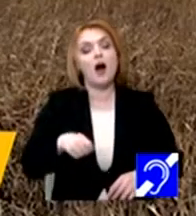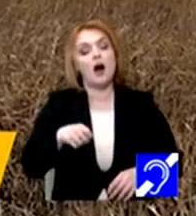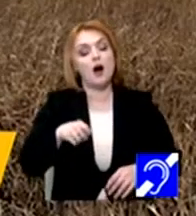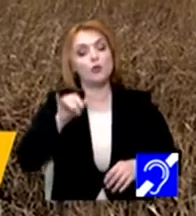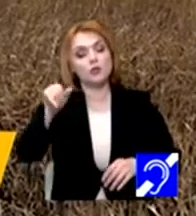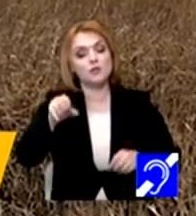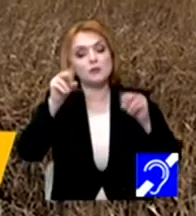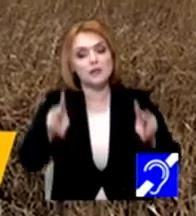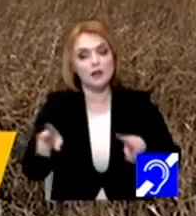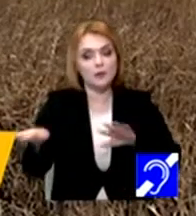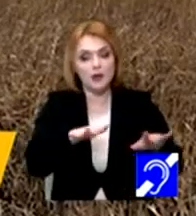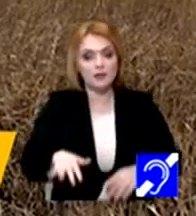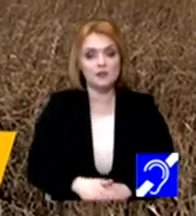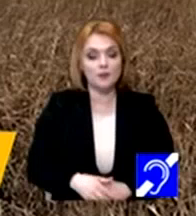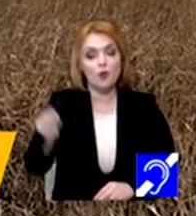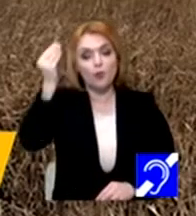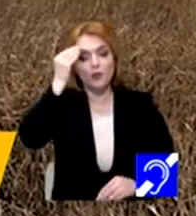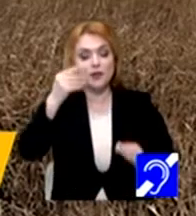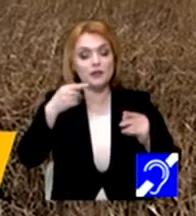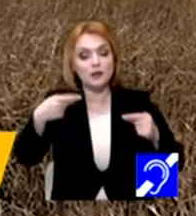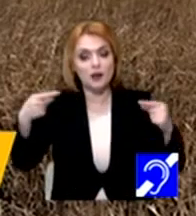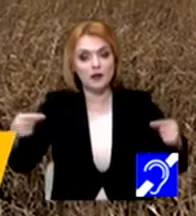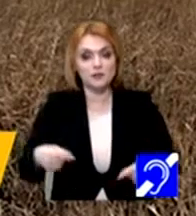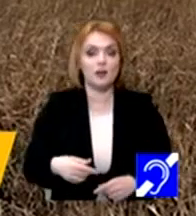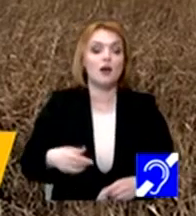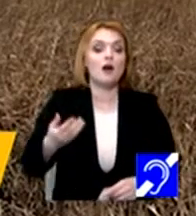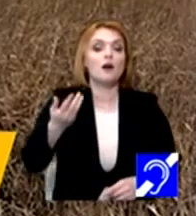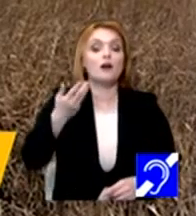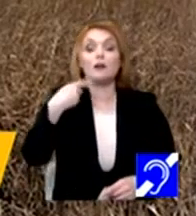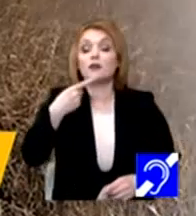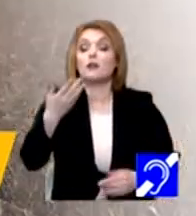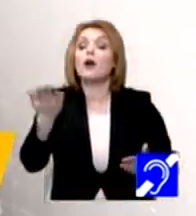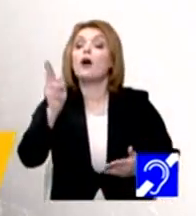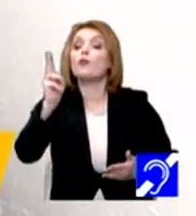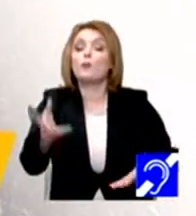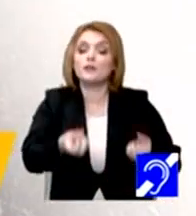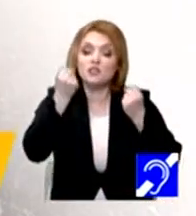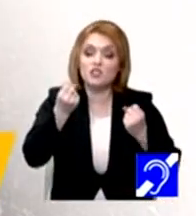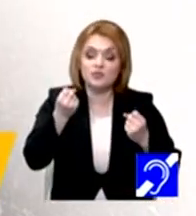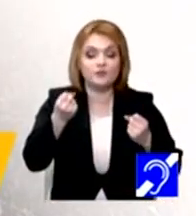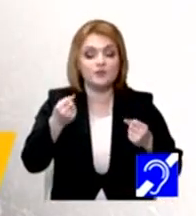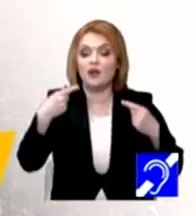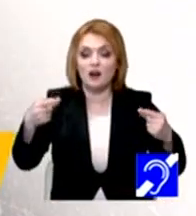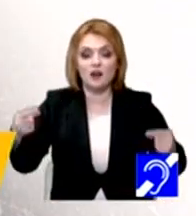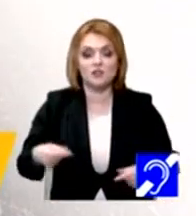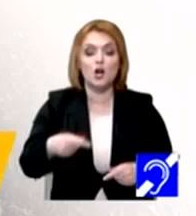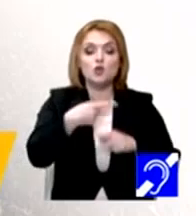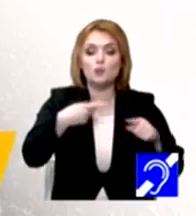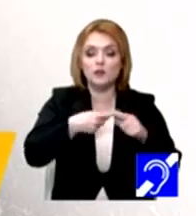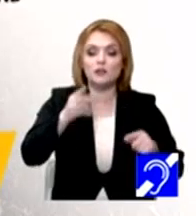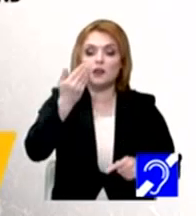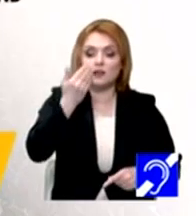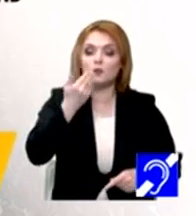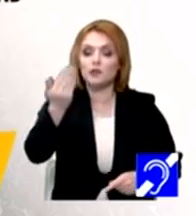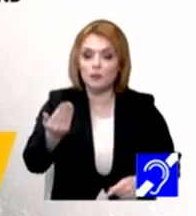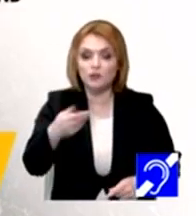Opiniile basarabenilor sunt împărțite atunci când vine vorba de a susține una dintre țări. Puțin peste jumătate dintre cei întrebați sunt de